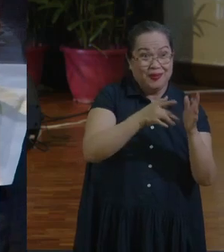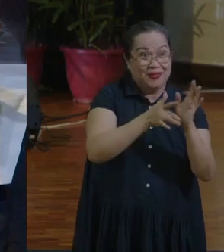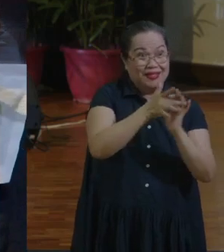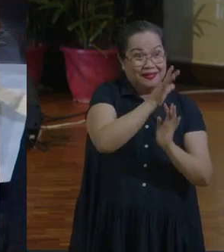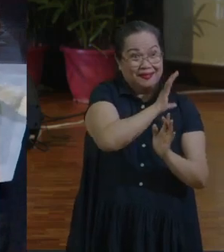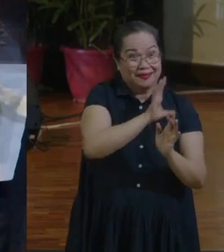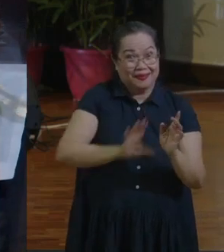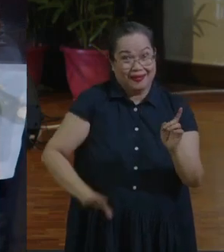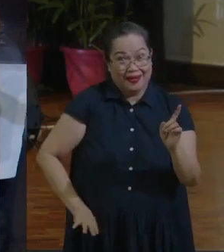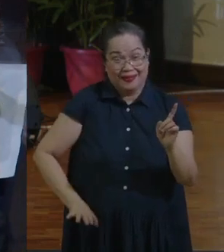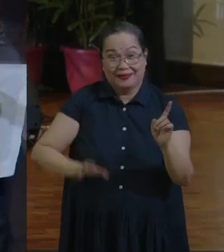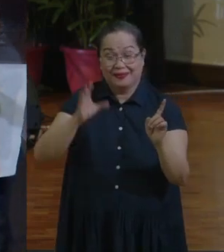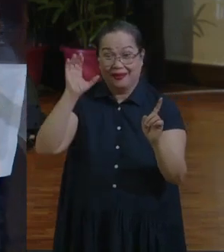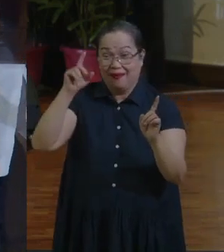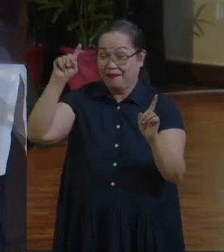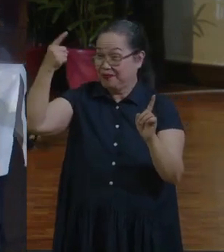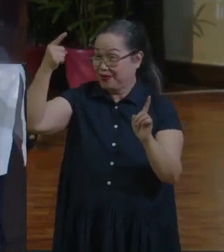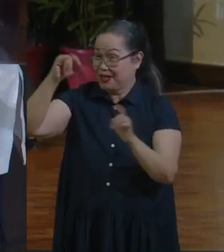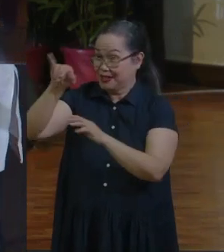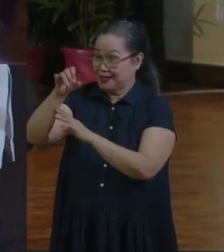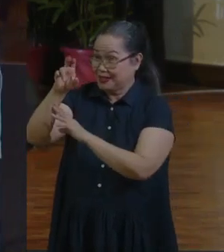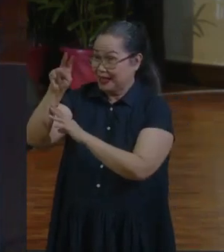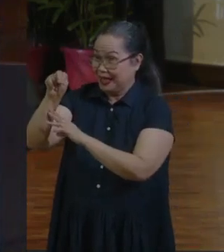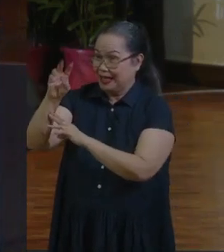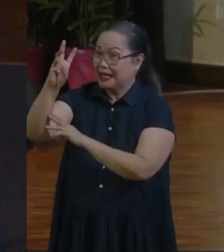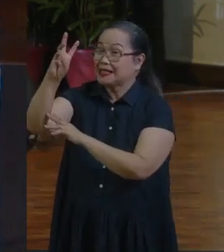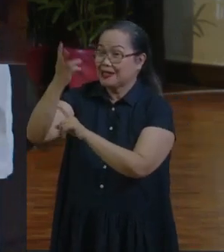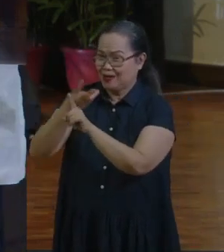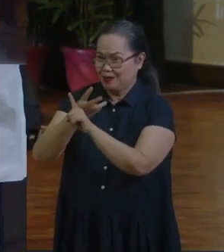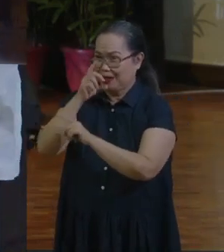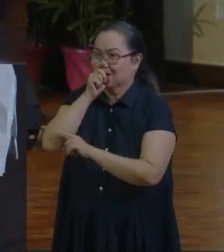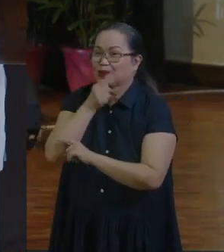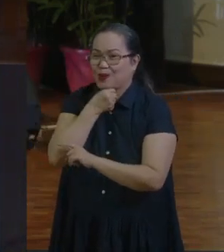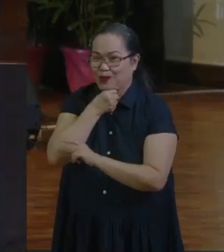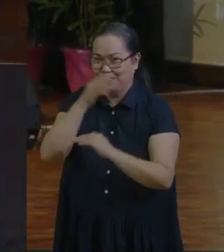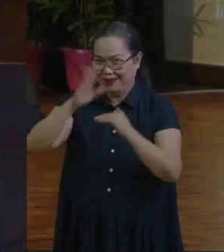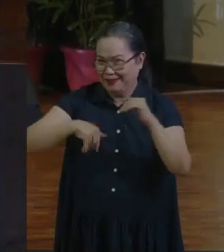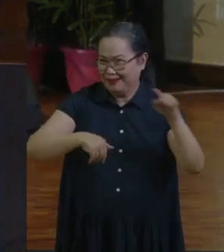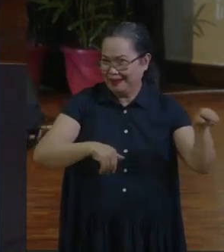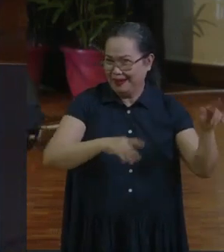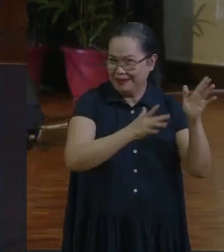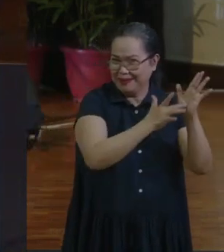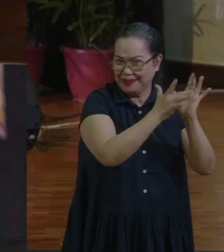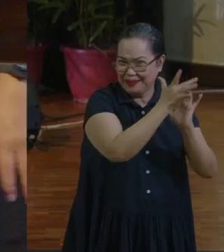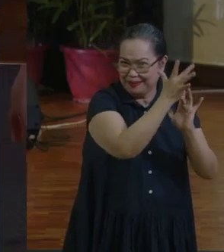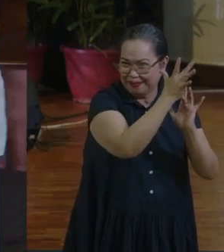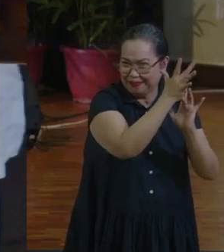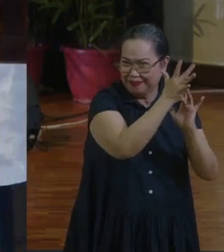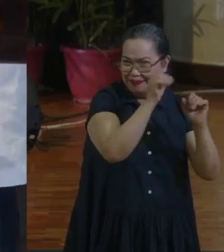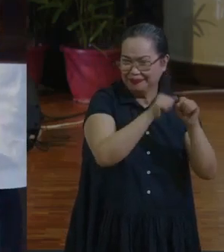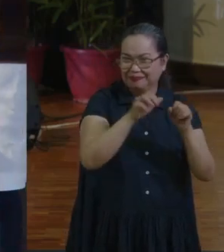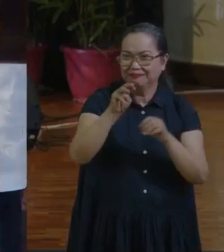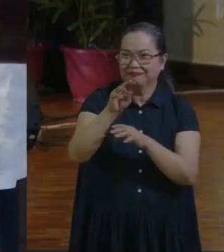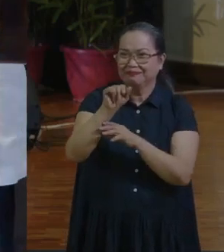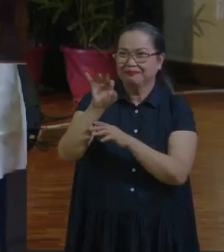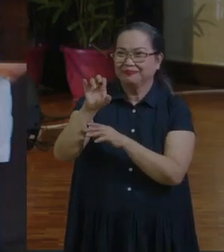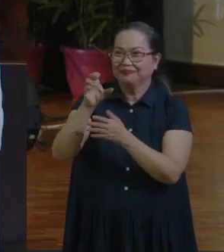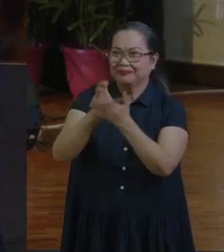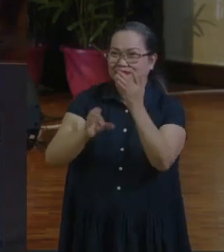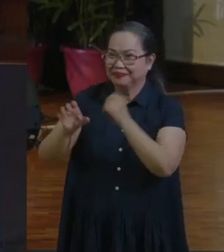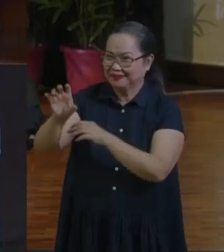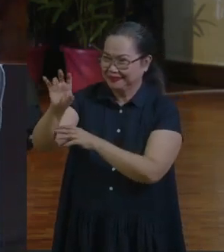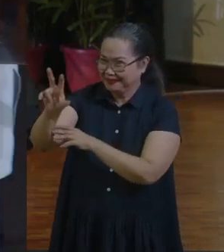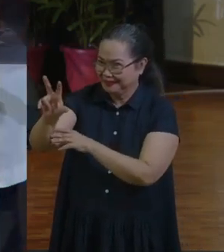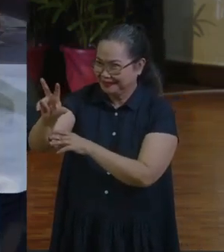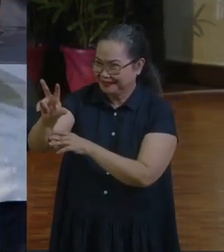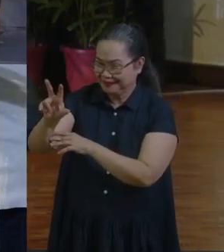Jesus. Nauna si John ng mga 6 na buwan. In fact, alam natin from Matthew chapter 3